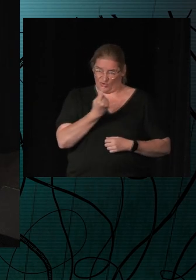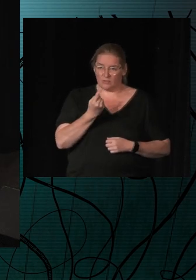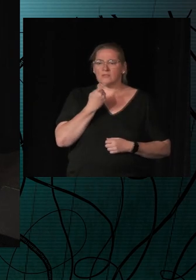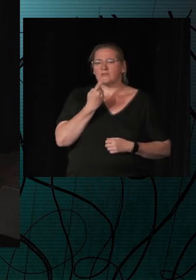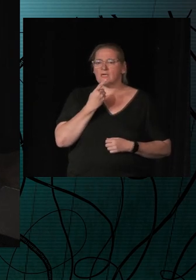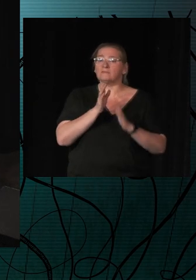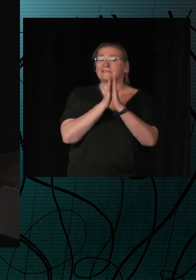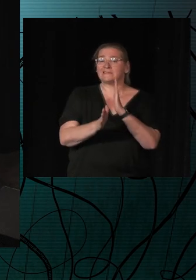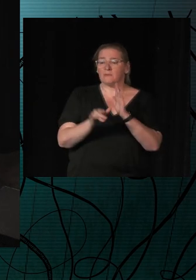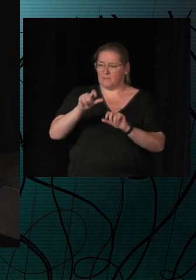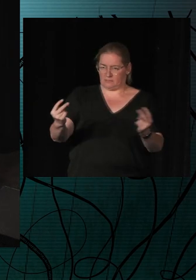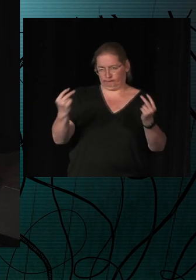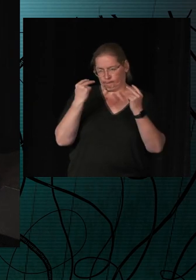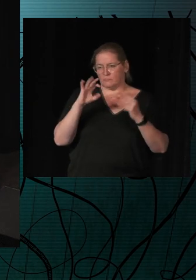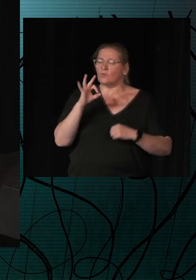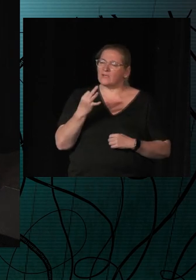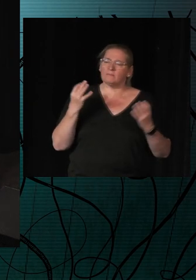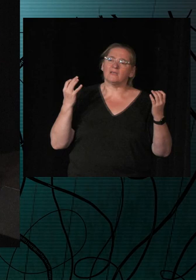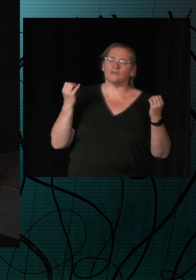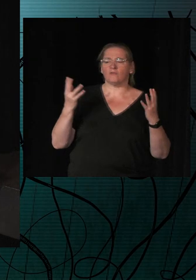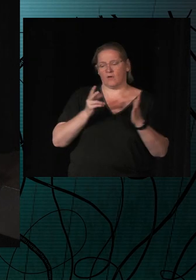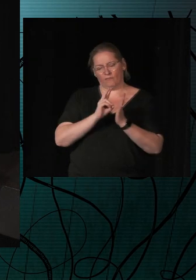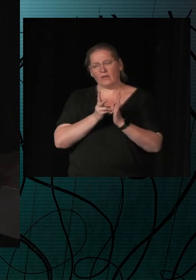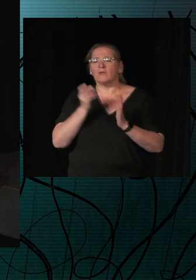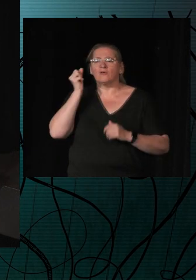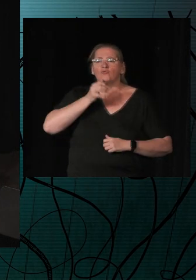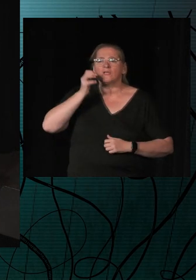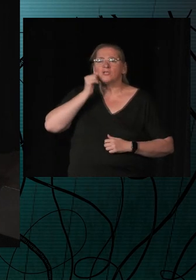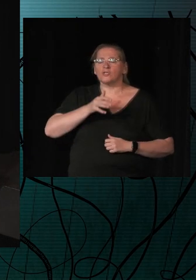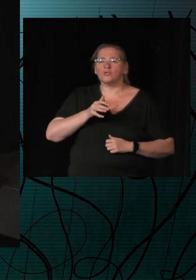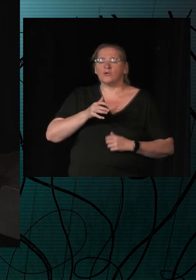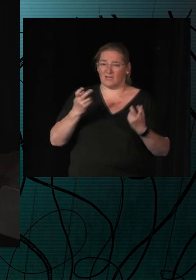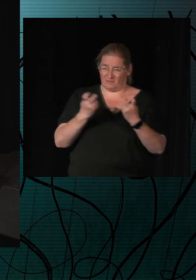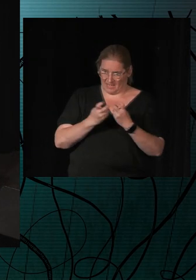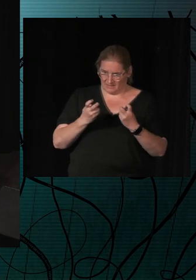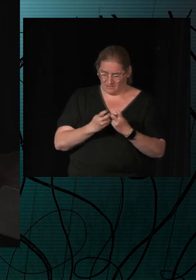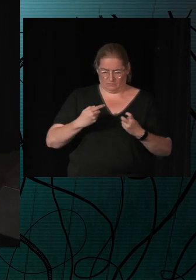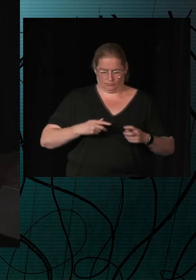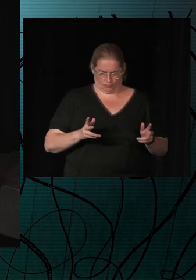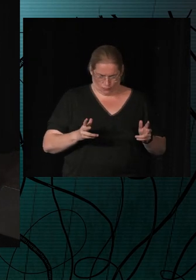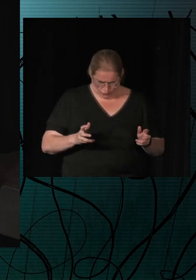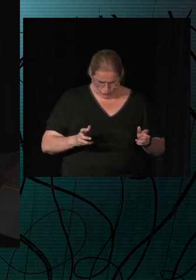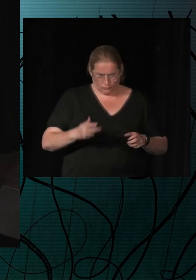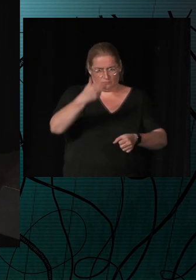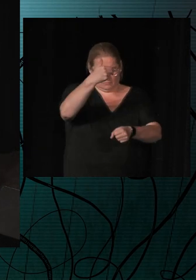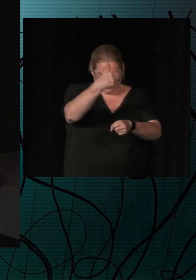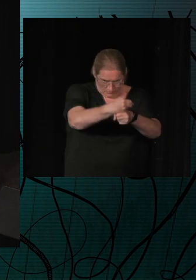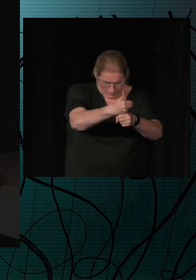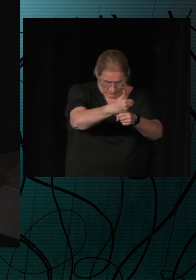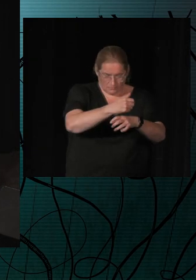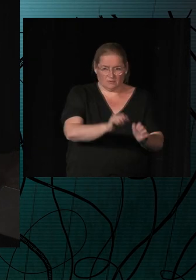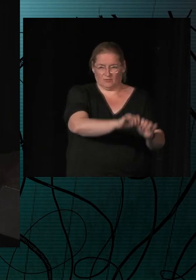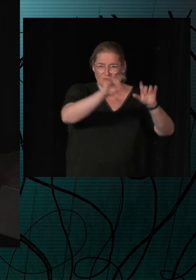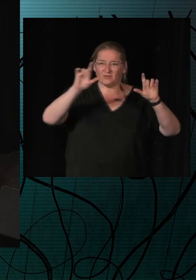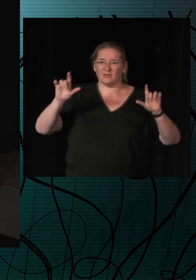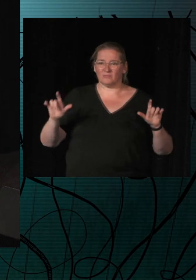train de jouer mais il me semble que dans le vocabulaire courant la plupart des gens qui regardent quelqu'un en live en train de jouer auront tendance à dire qu'ils ont fait le